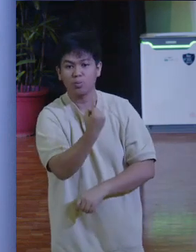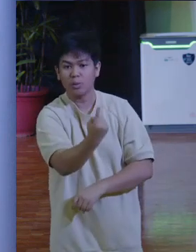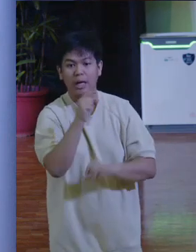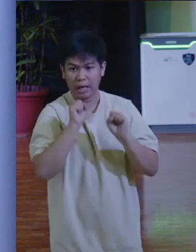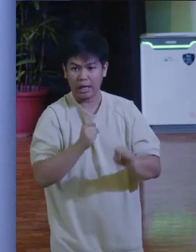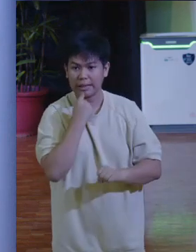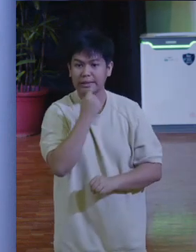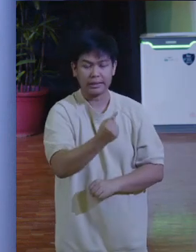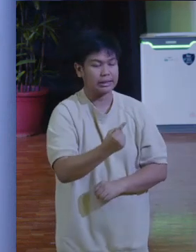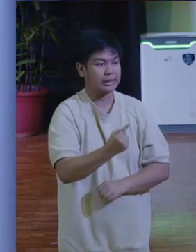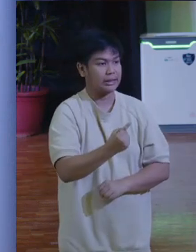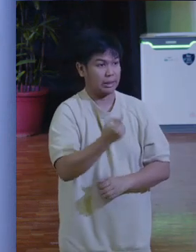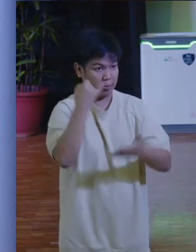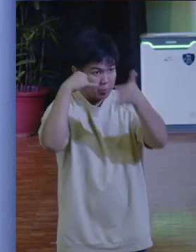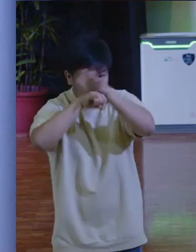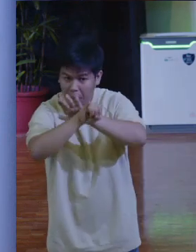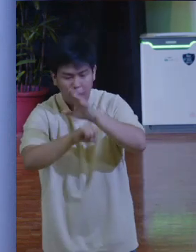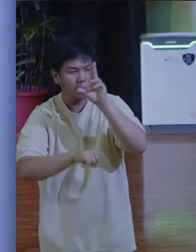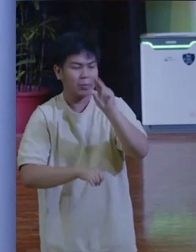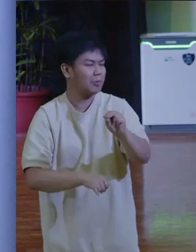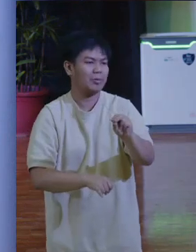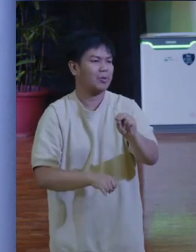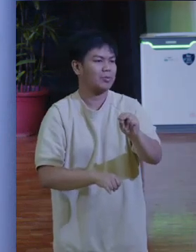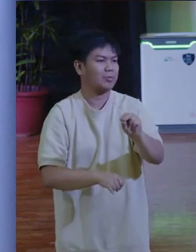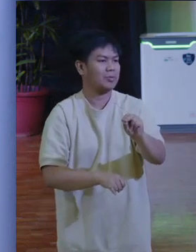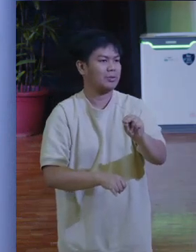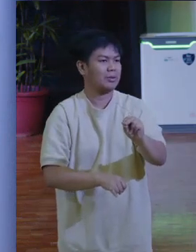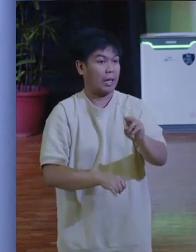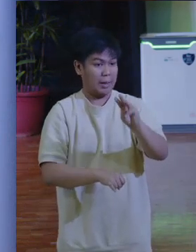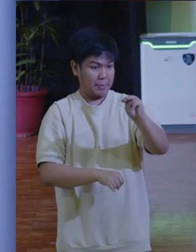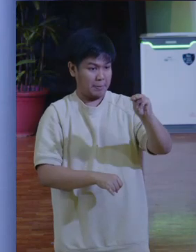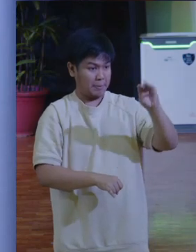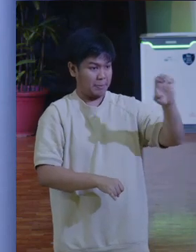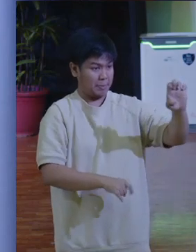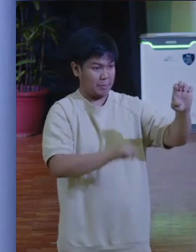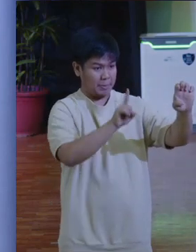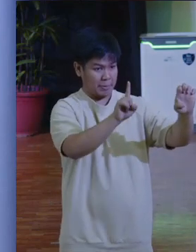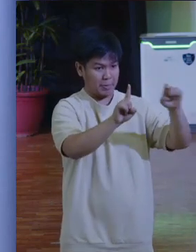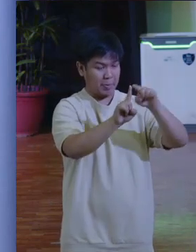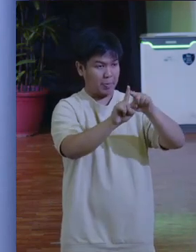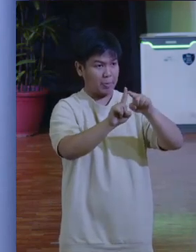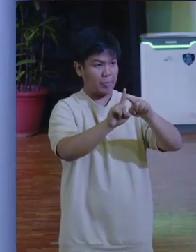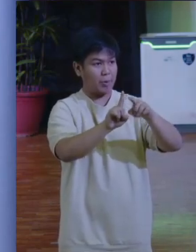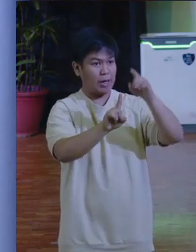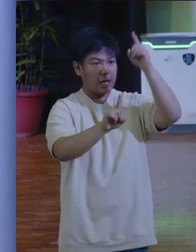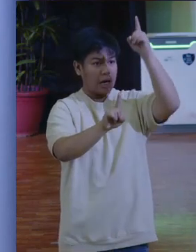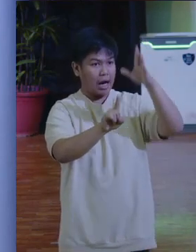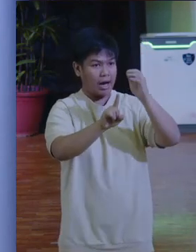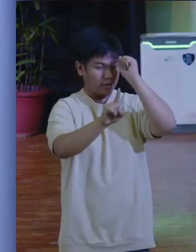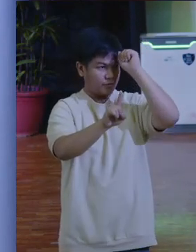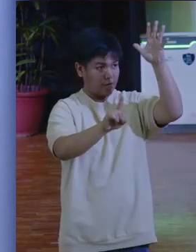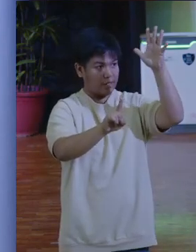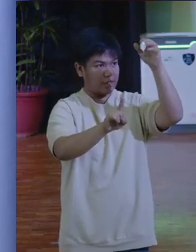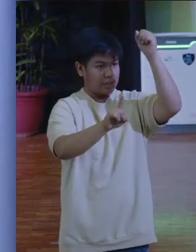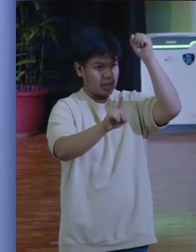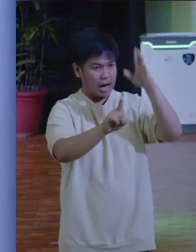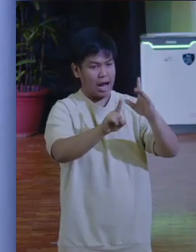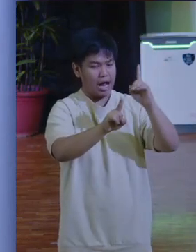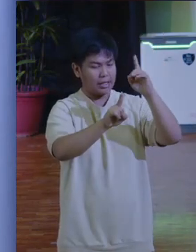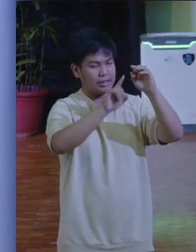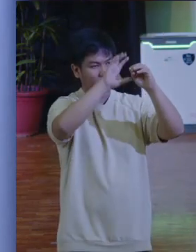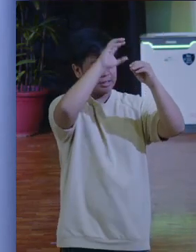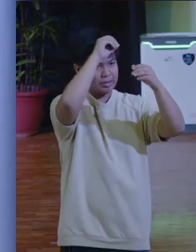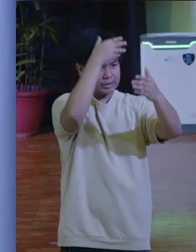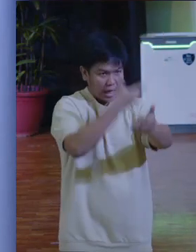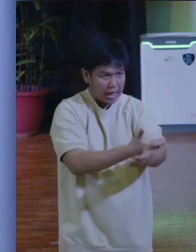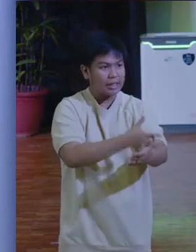chapter 61, yung pong me doon, yung binigyan ng assignment ng God the Father, God the Son, God the Holy